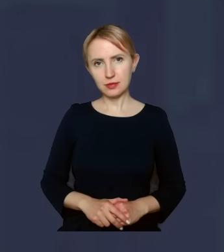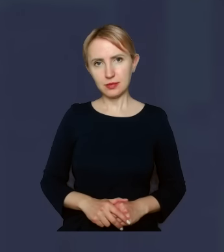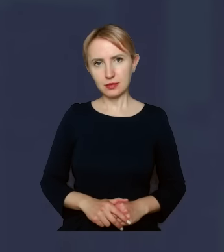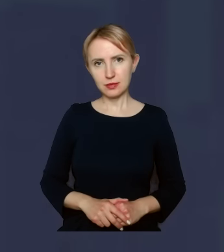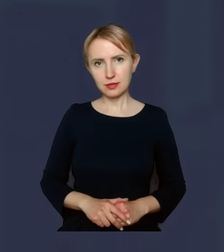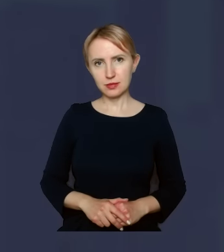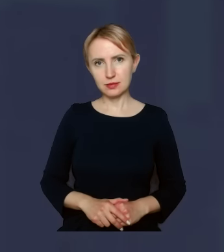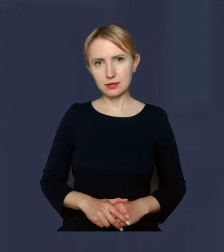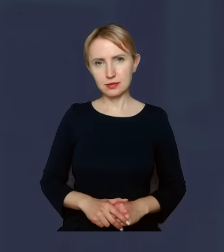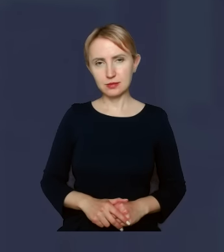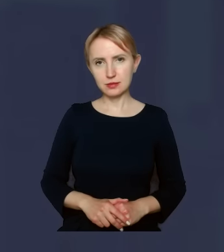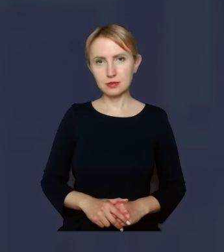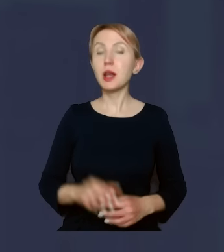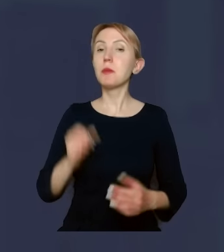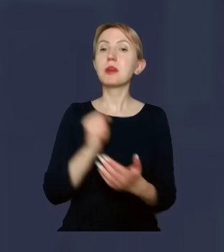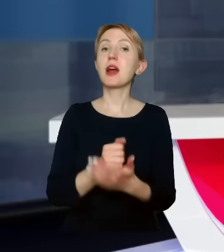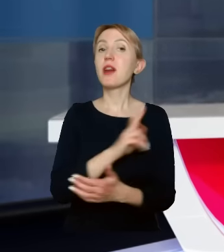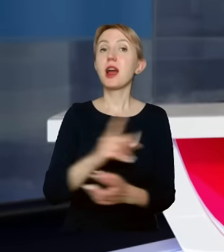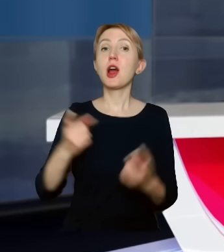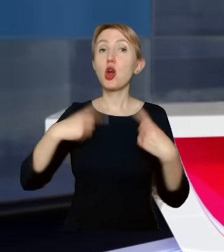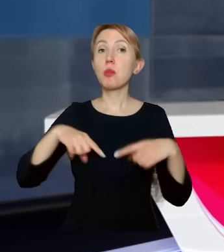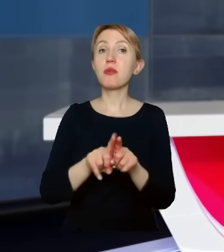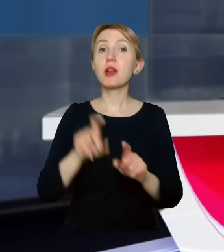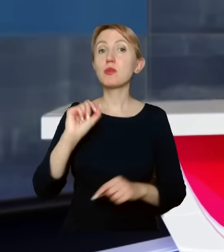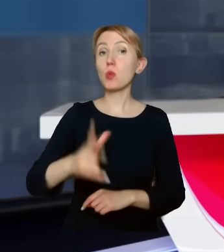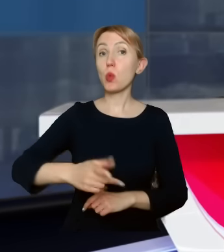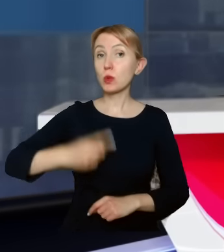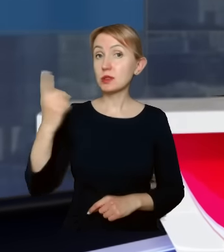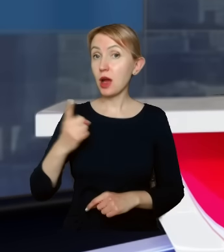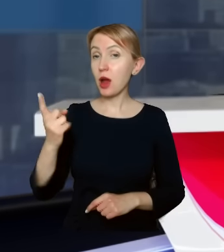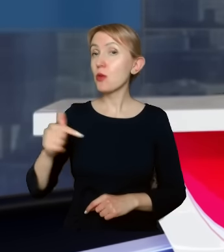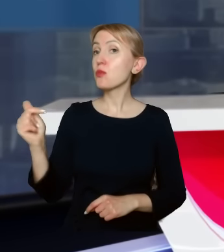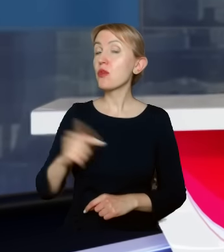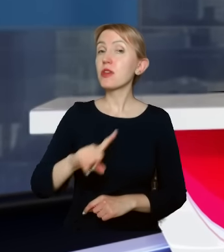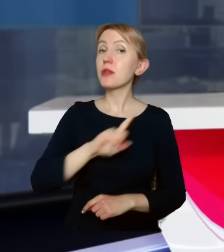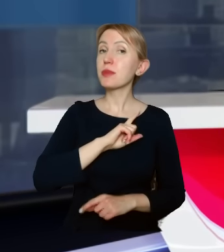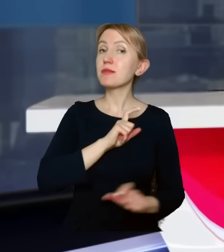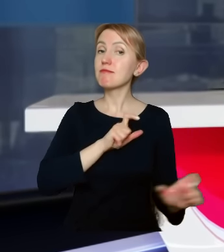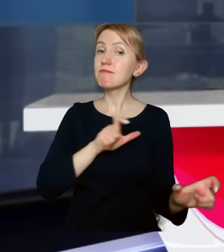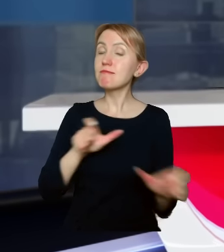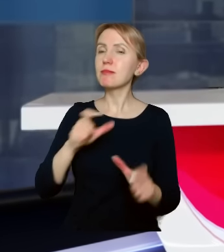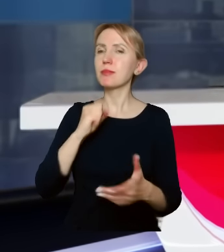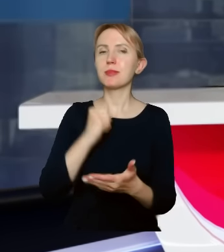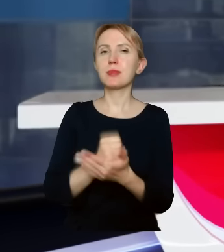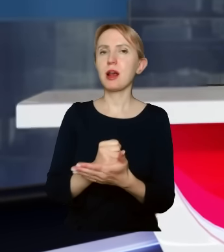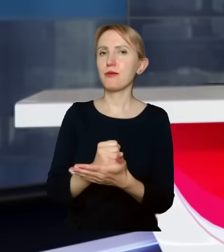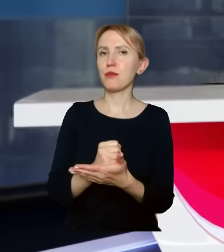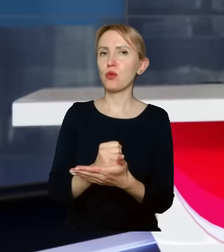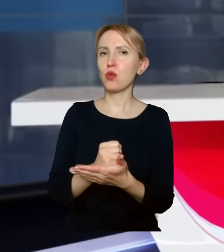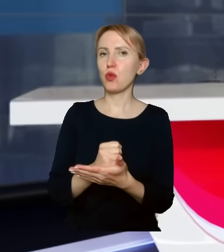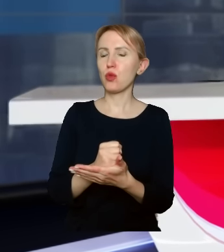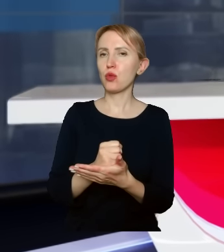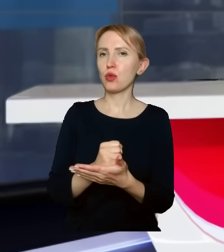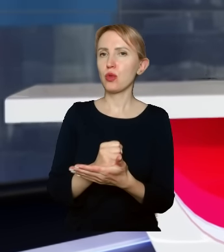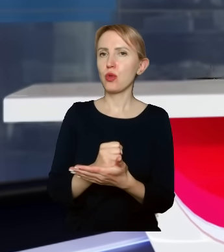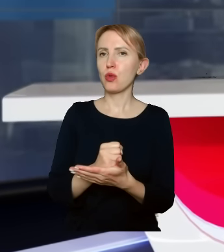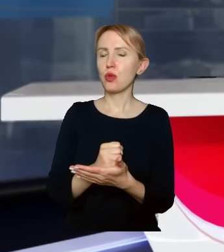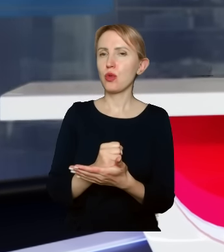że prawa nas wszystkich są zagrożone, powinien stać na straży tego prawa, bez względu na